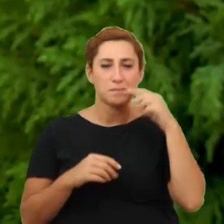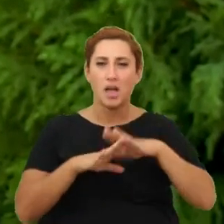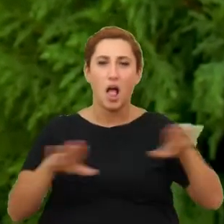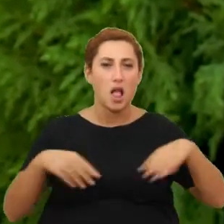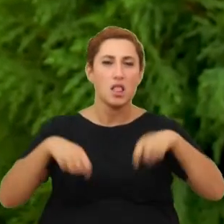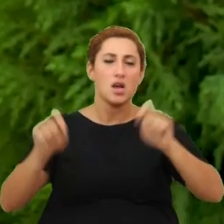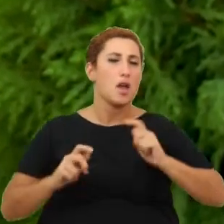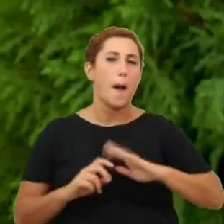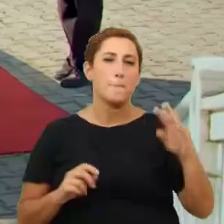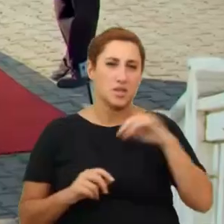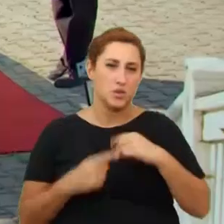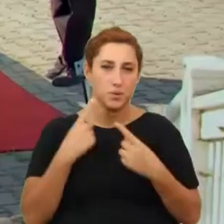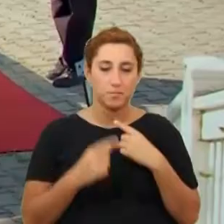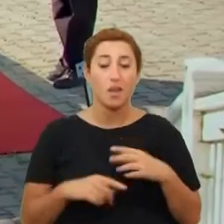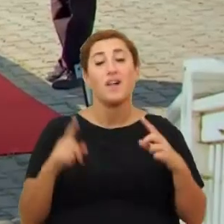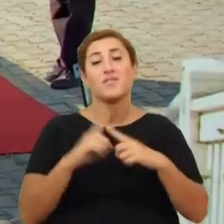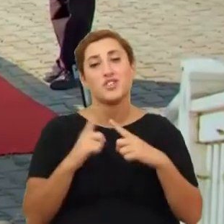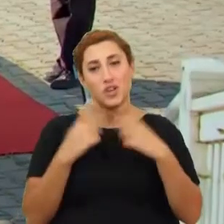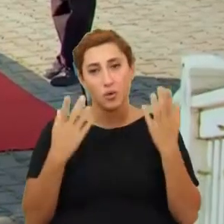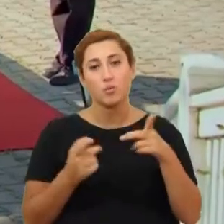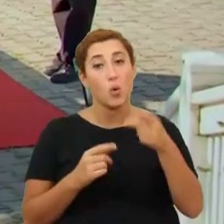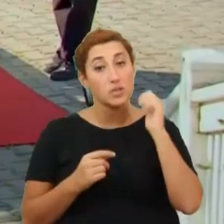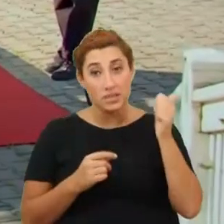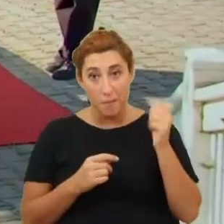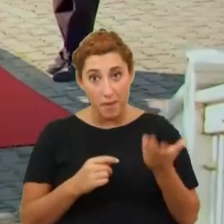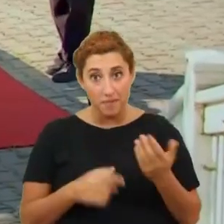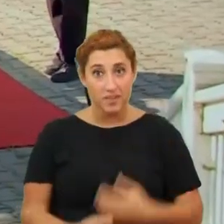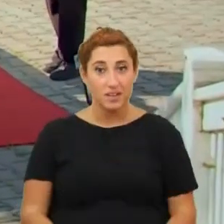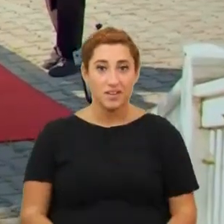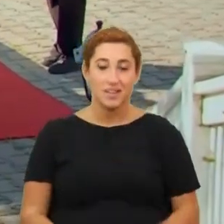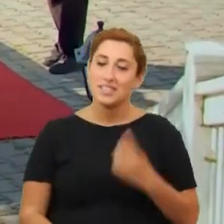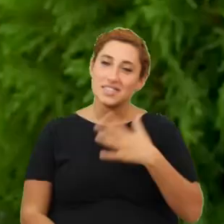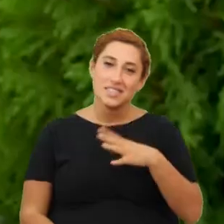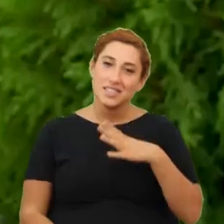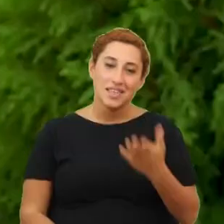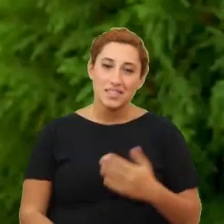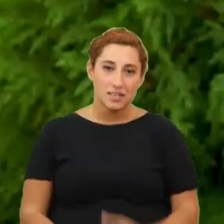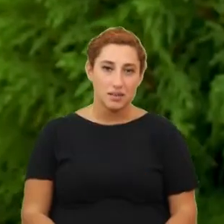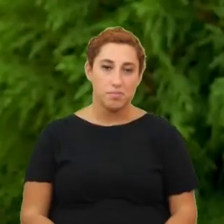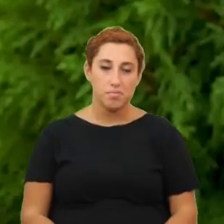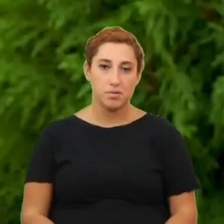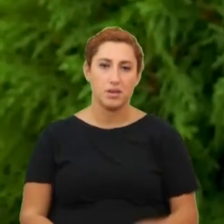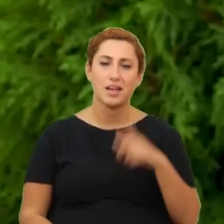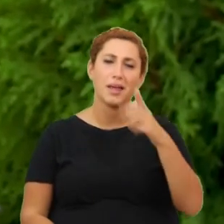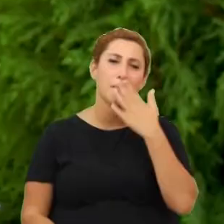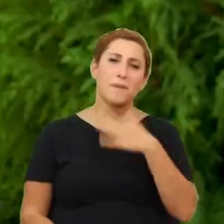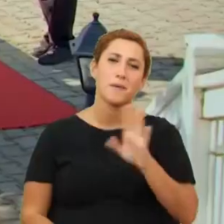halı sermedin bugüne kadar. Teşekkür ediyorum. O zaman? İsterseniz. Gerek